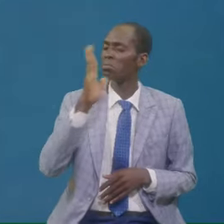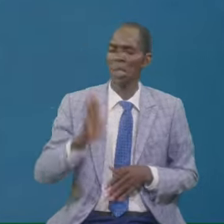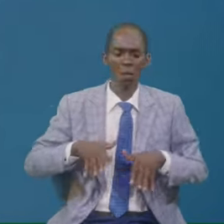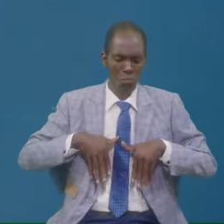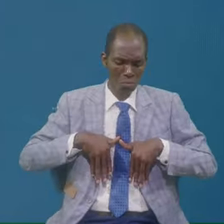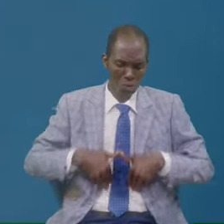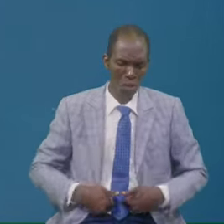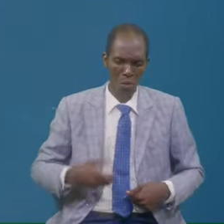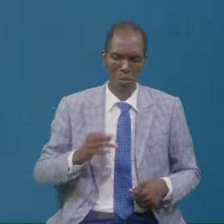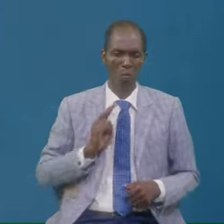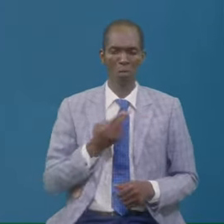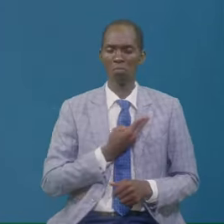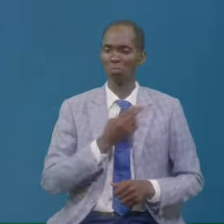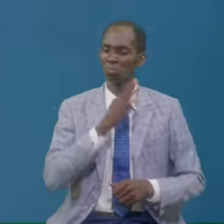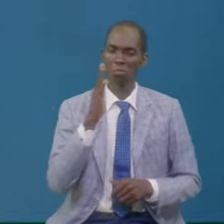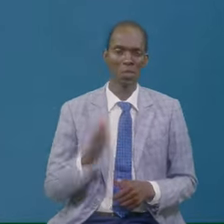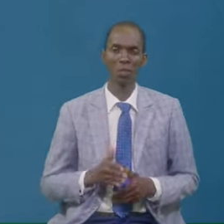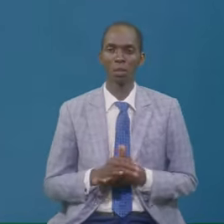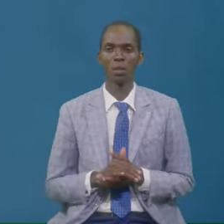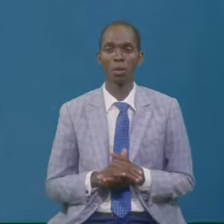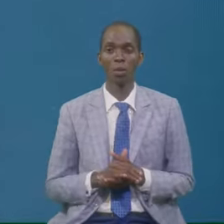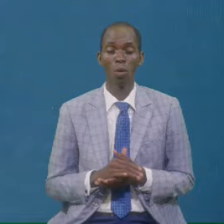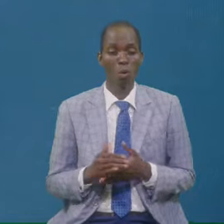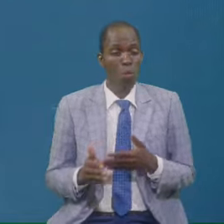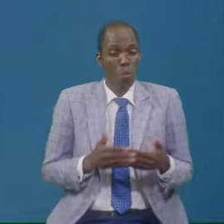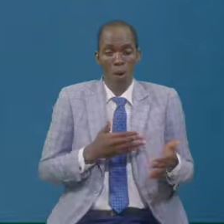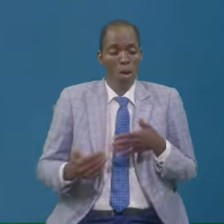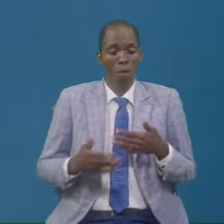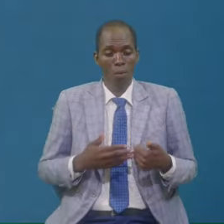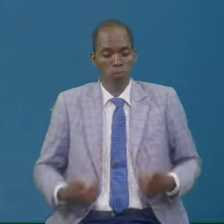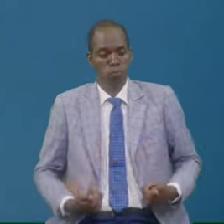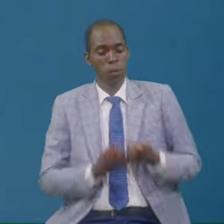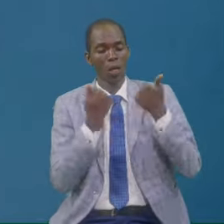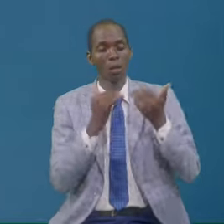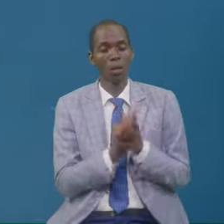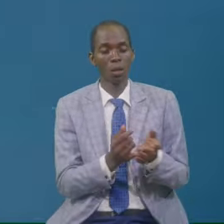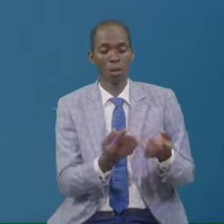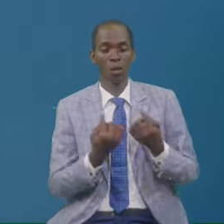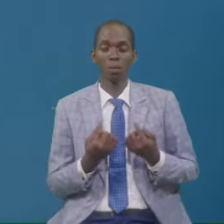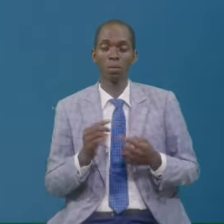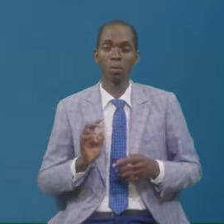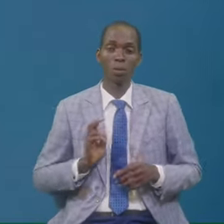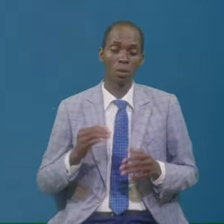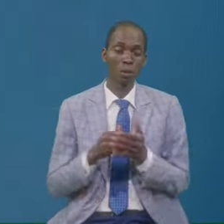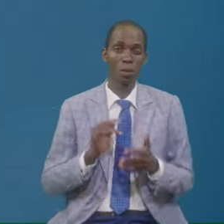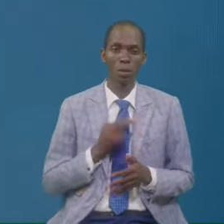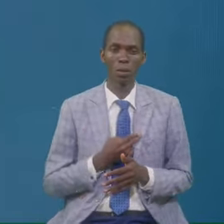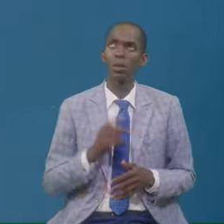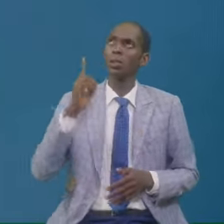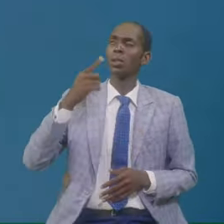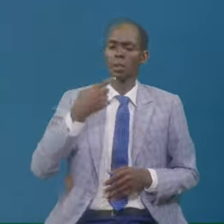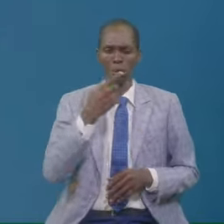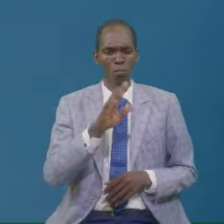వల్ల ఎప్పుడు అలసిపోలేదు. Whatever challenges we face. ఎన్ని సవాళ్లు ఎదురైనా. He says, I'm here. ఆయన అంటున్నాడు, నేనున్నా.